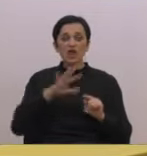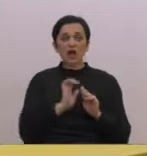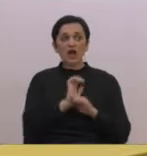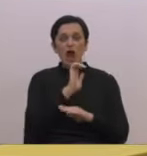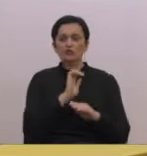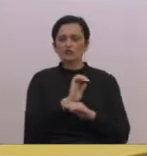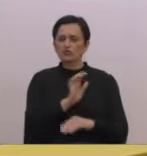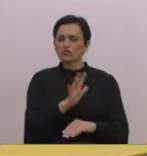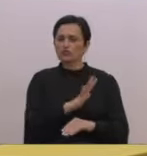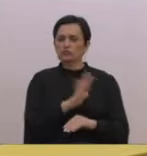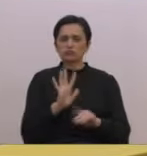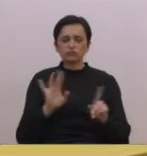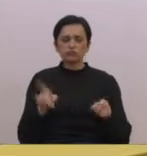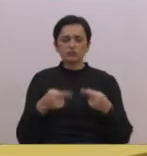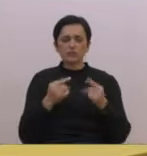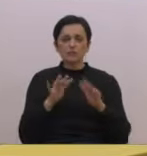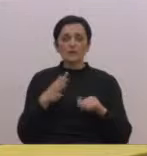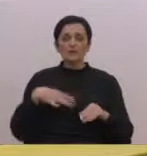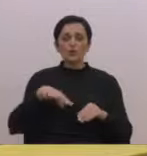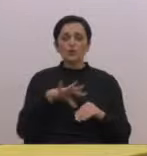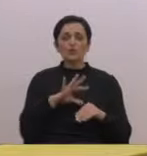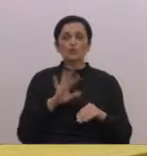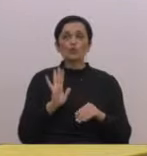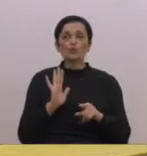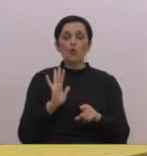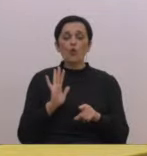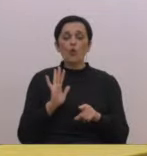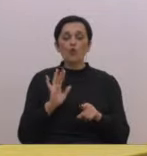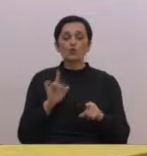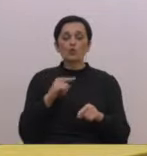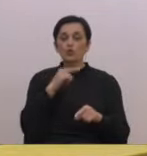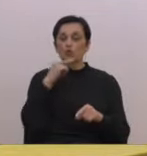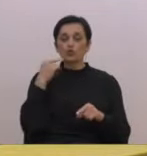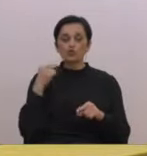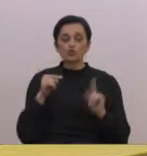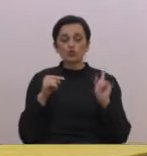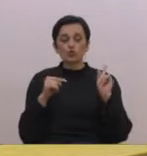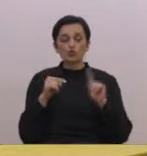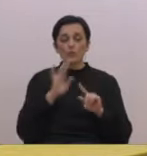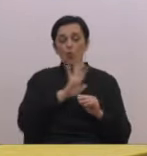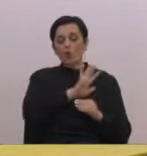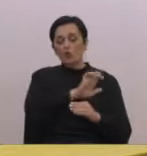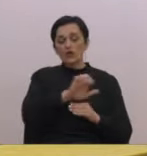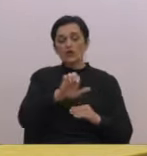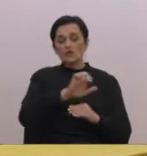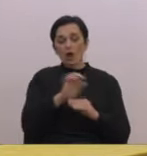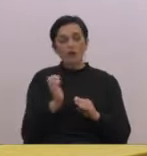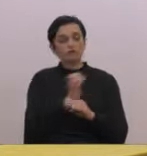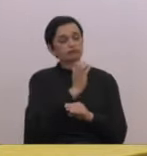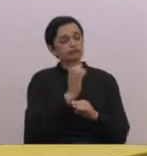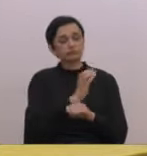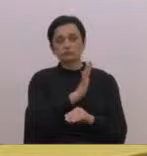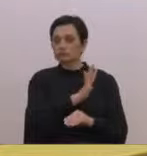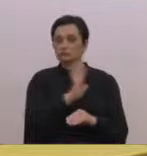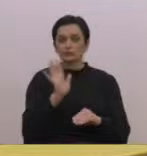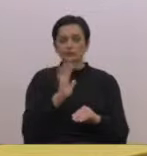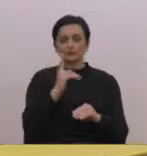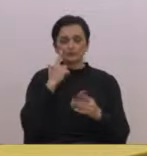ხორციელდებოდა, საქართველოდან ხორციელდებოდა მხოლოდ, საქართველოში ხორციელდებოდა რუსეთიდან მხოლოდ იმპორტი. ეს იყო